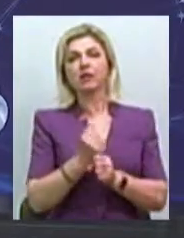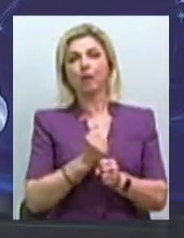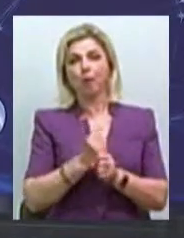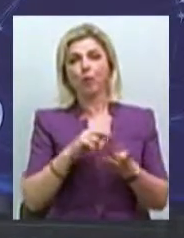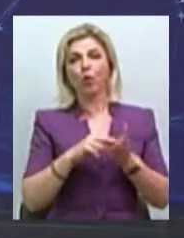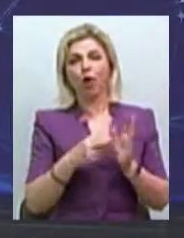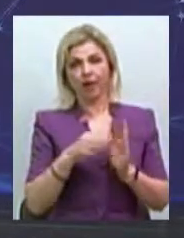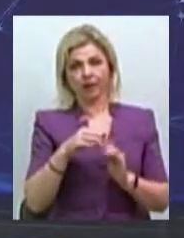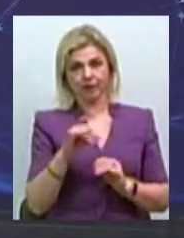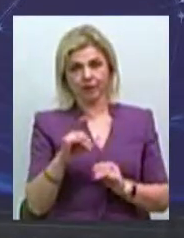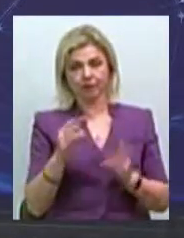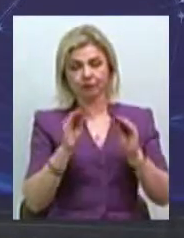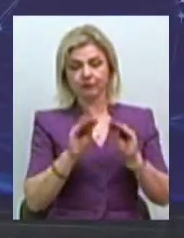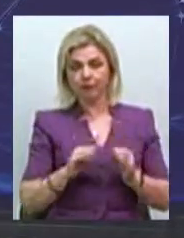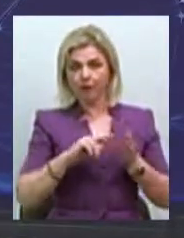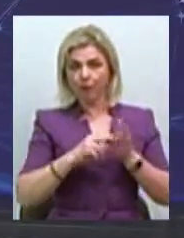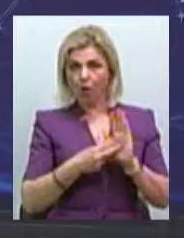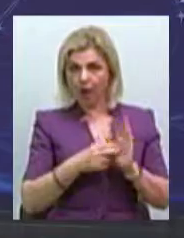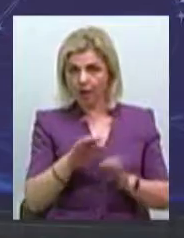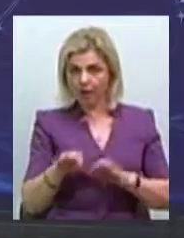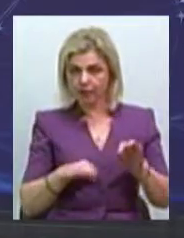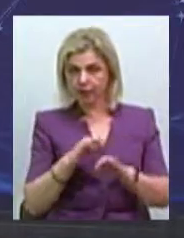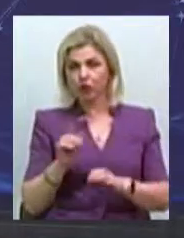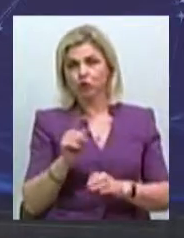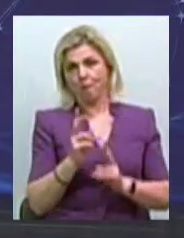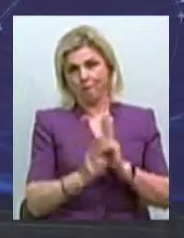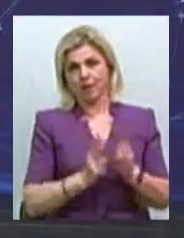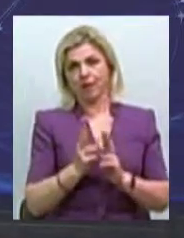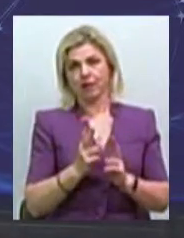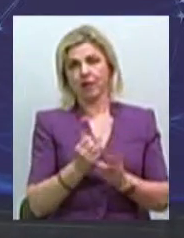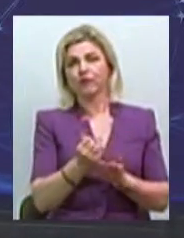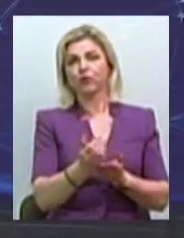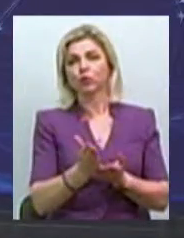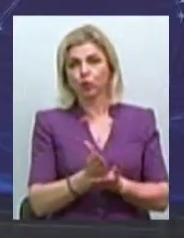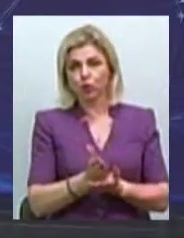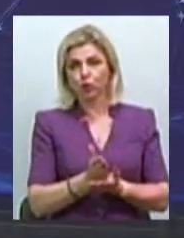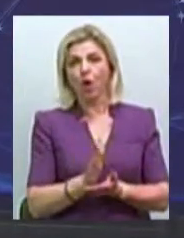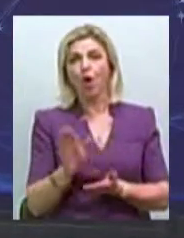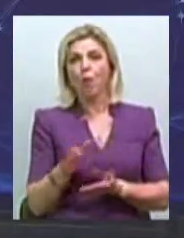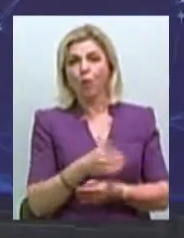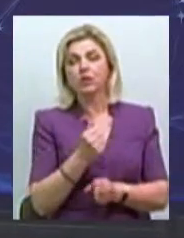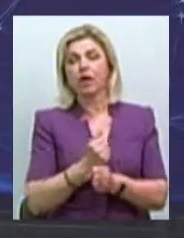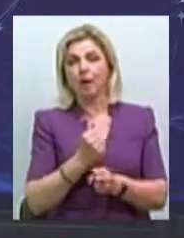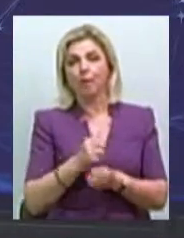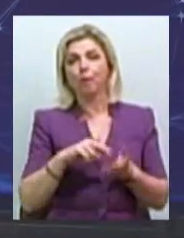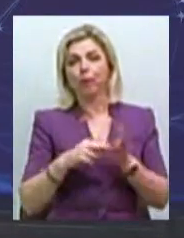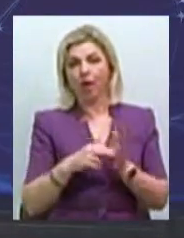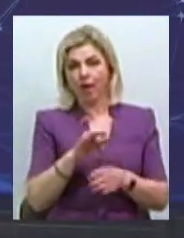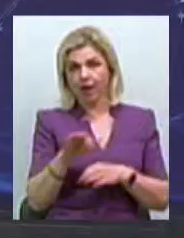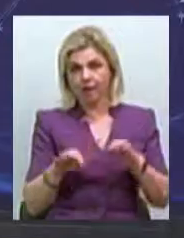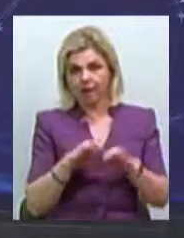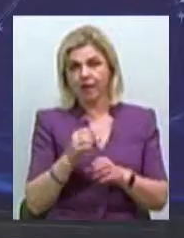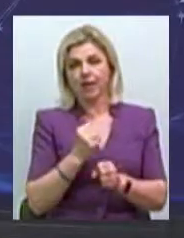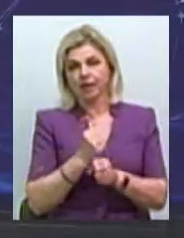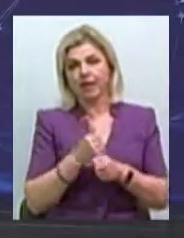проекти. Спочатку потрібно розробляти проекти для того, щоб міняти інфраструктуру. Після розробки проєктів потім вже проводяться